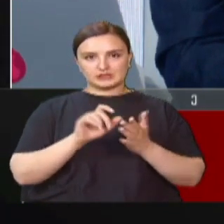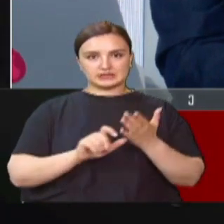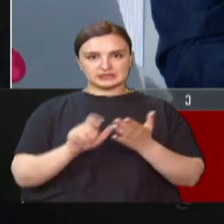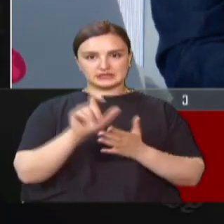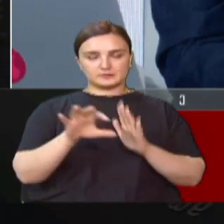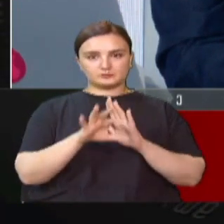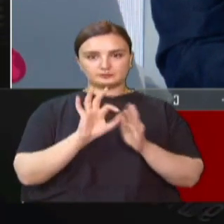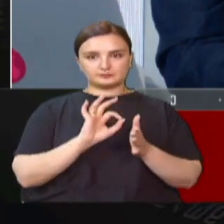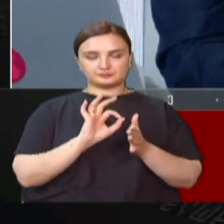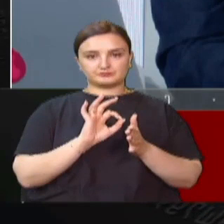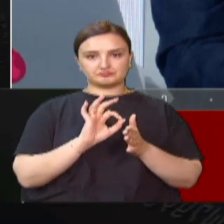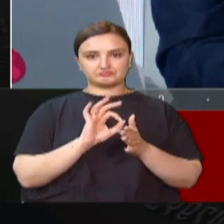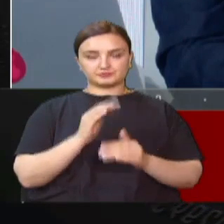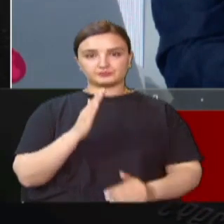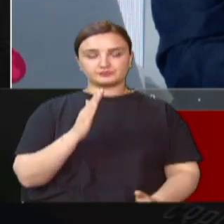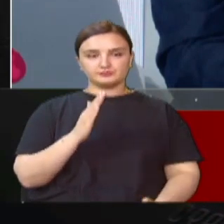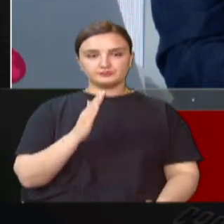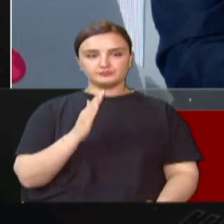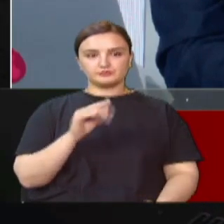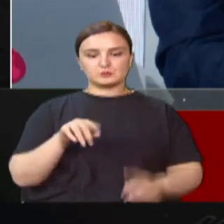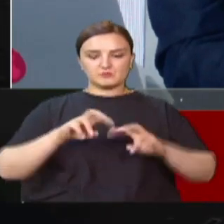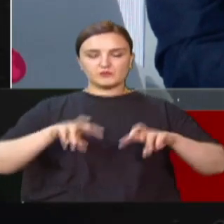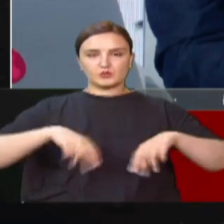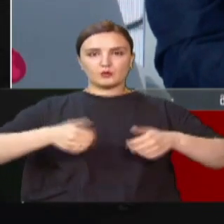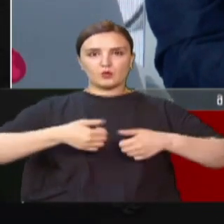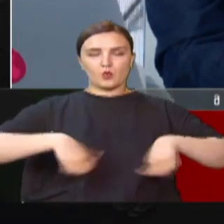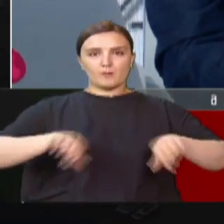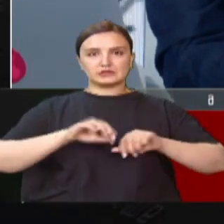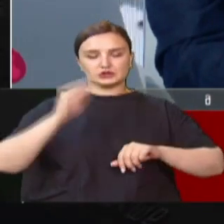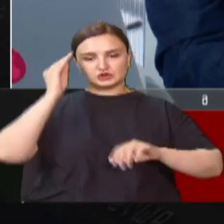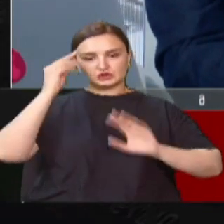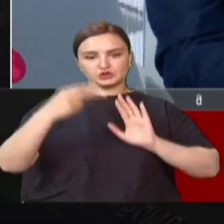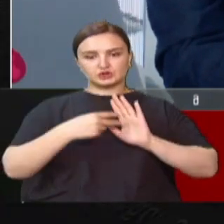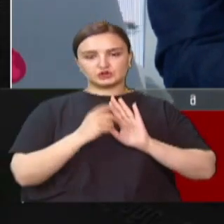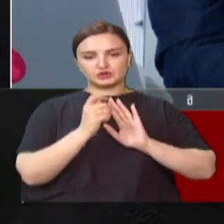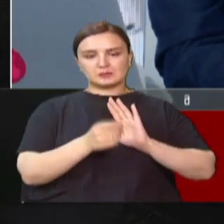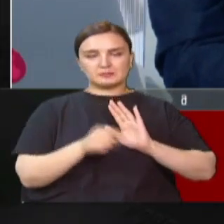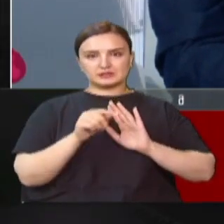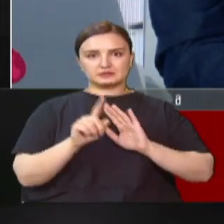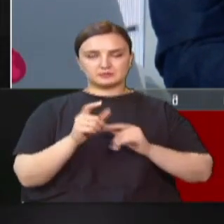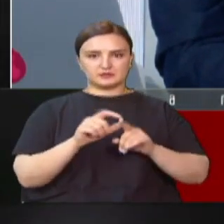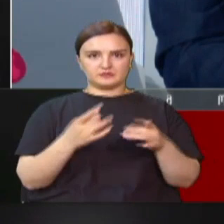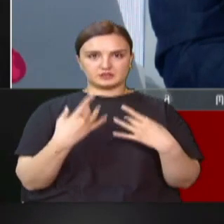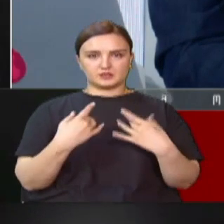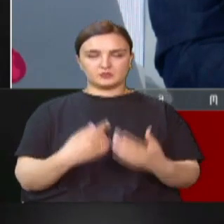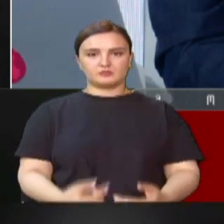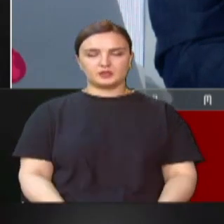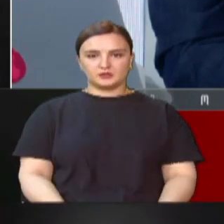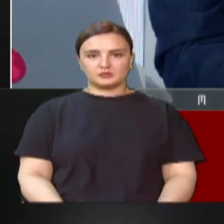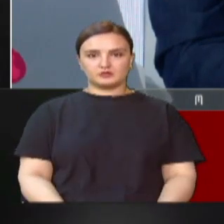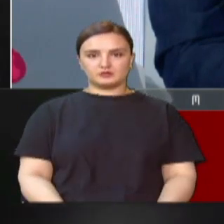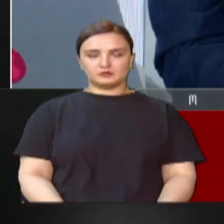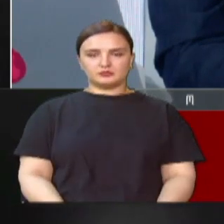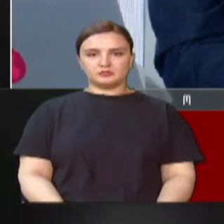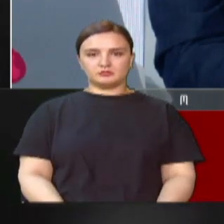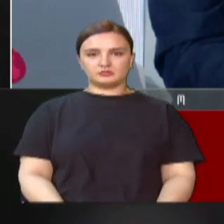კარგია, შესაძლოა ვენეციის კომისია რომ ამას ამბობს. კომისიის შეფასებამ კონკრეტიკა აი ბუნდოვნებაში, რომელზეც თქვენ საუბრობთ. კი ბატონო, კი ბატონო.